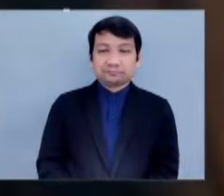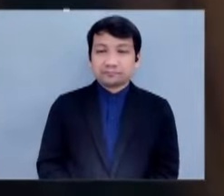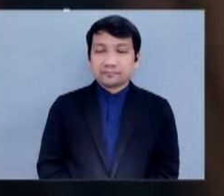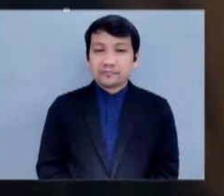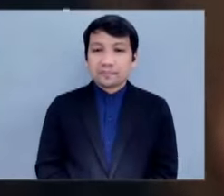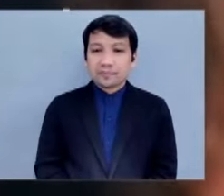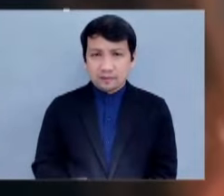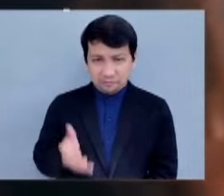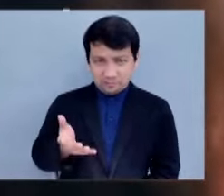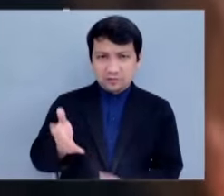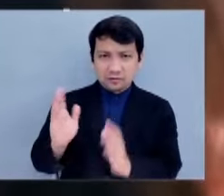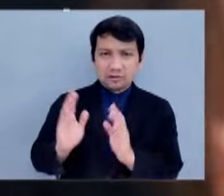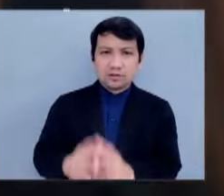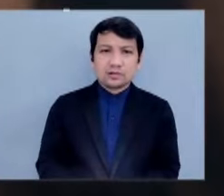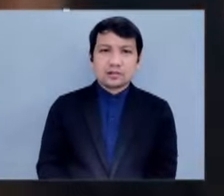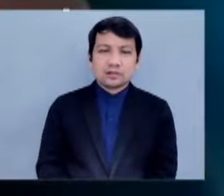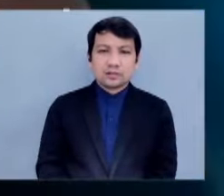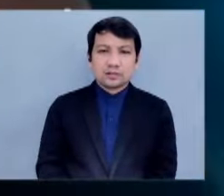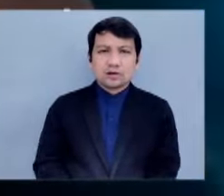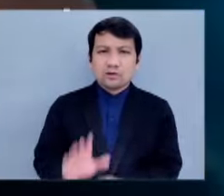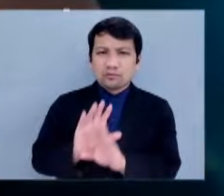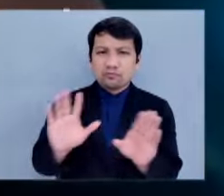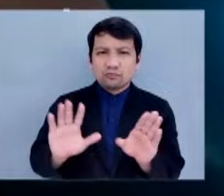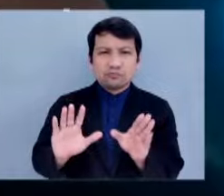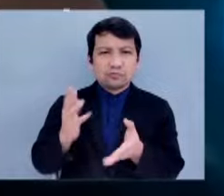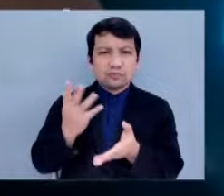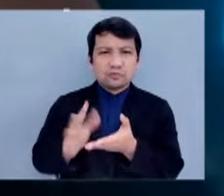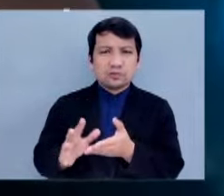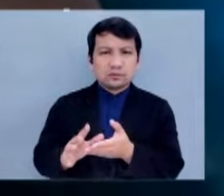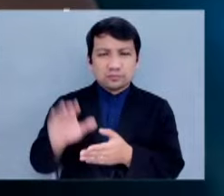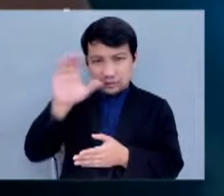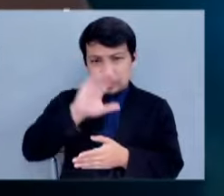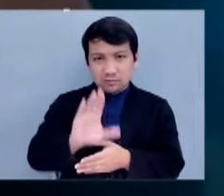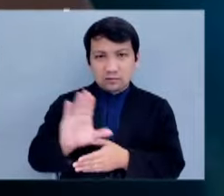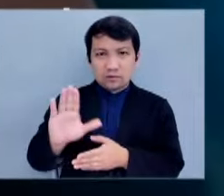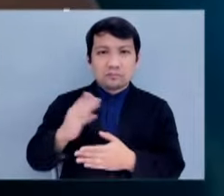Go. Mausayangin. Sana masaya ka.